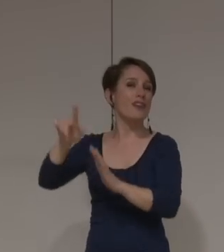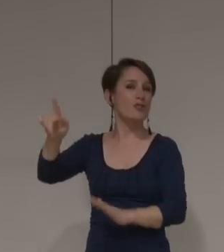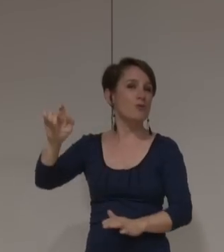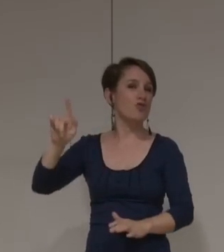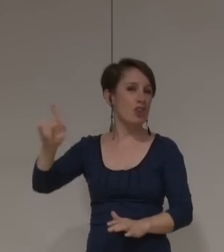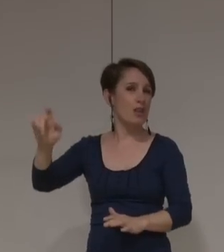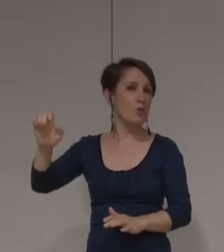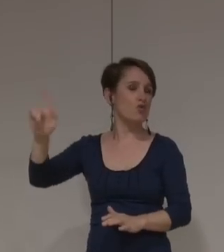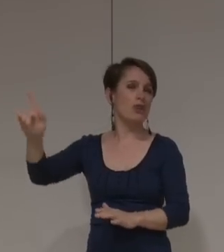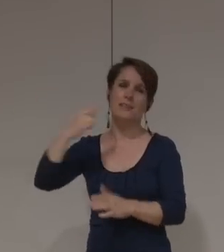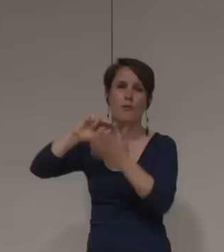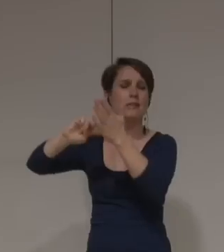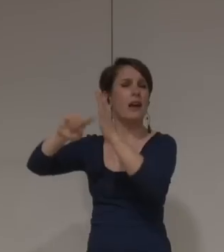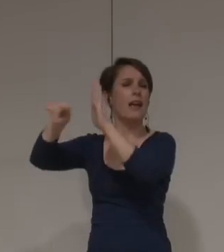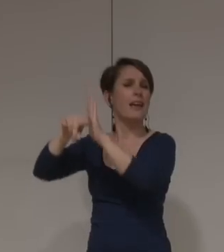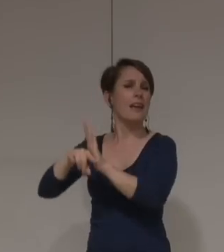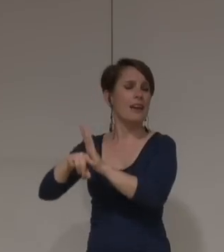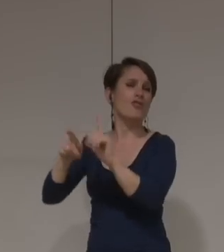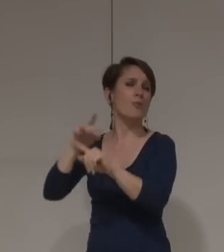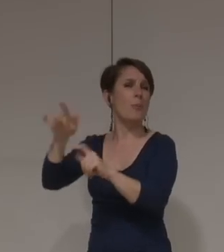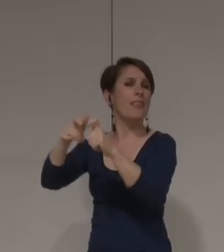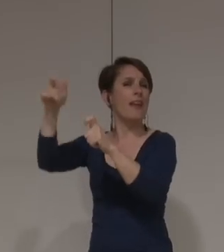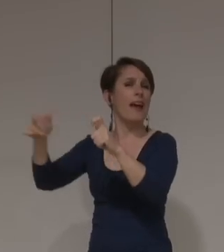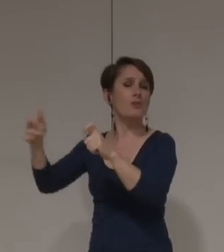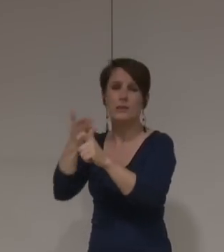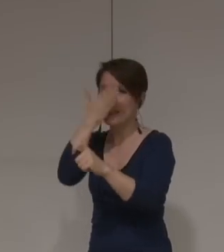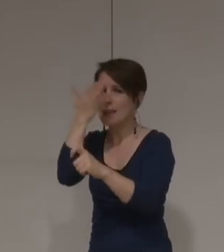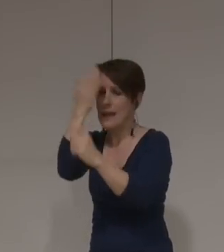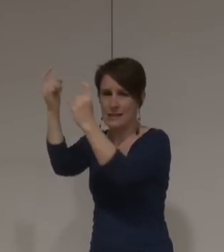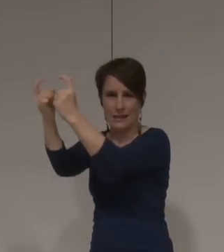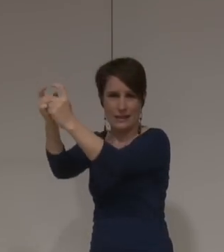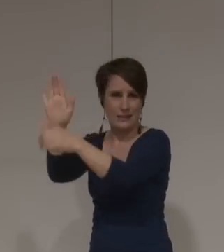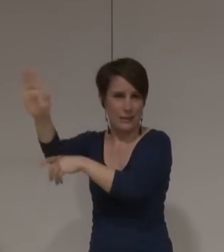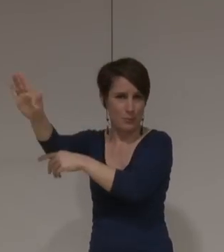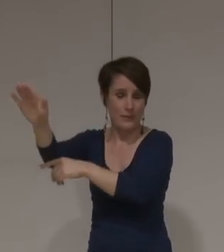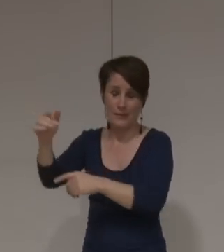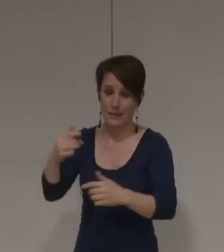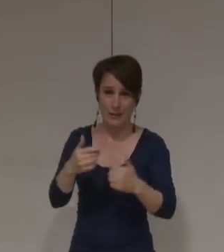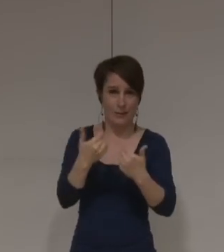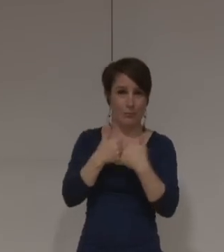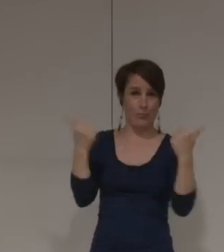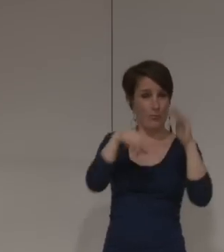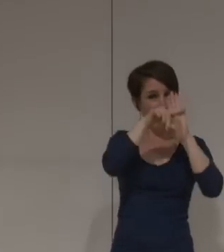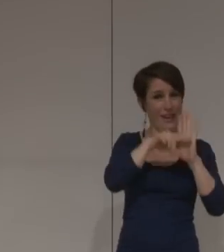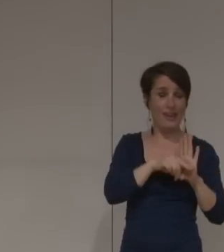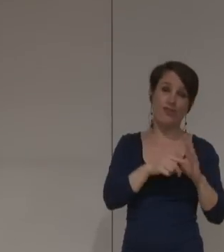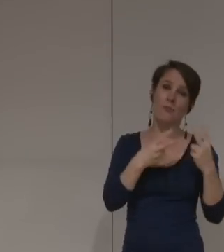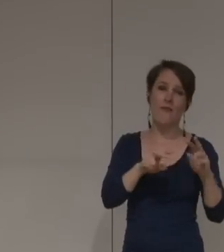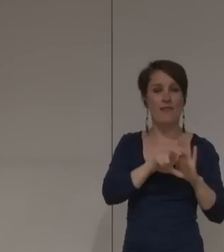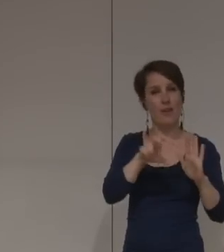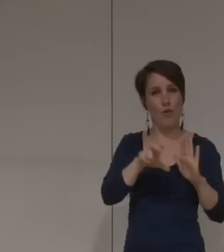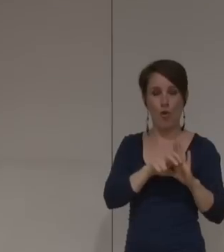électrique et gazière et celui de la fonction publique territoriale ceux-ci ont en final